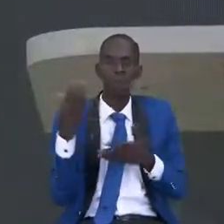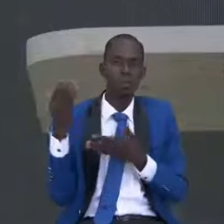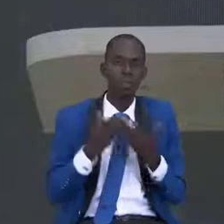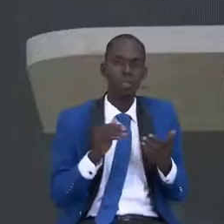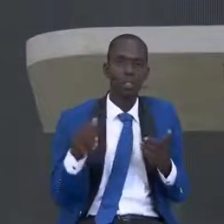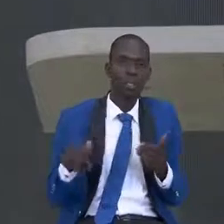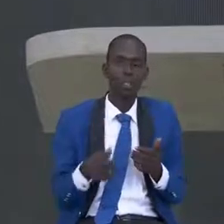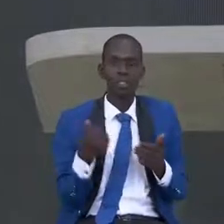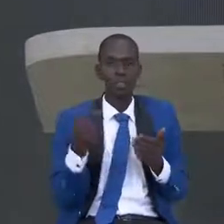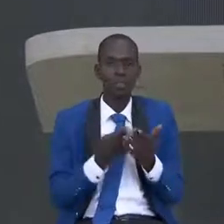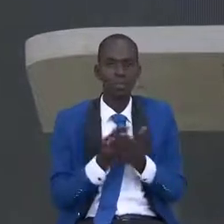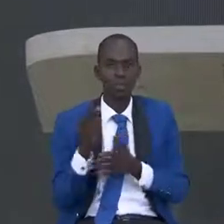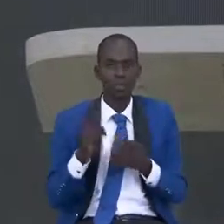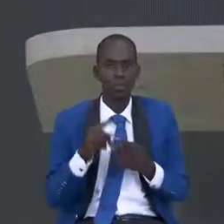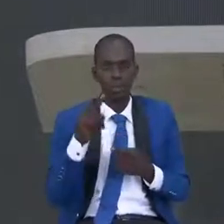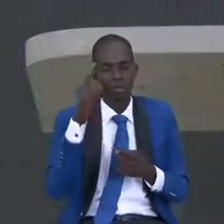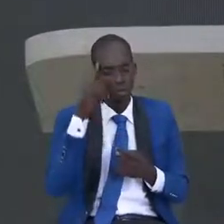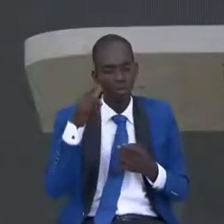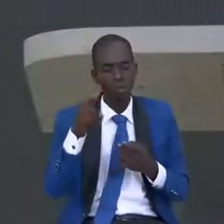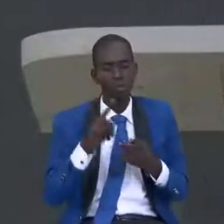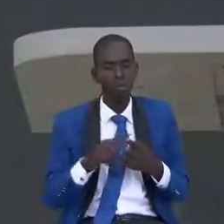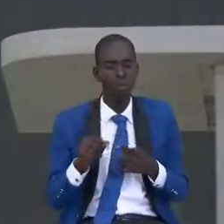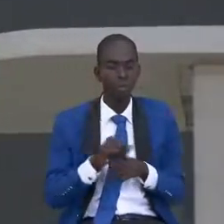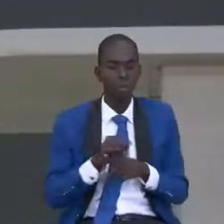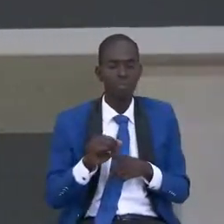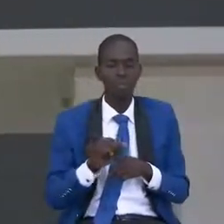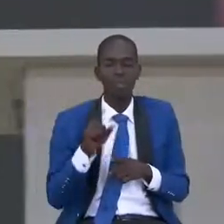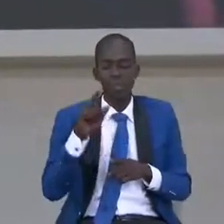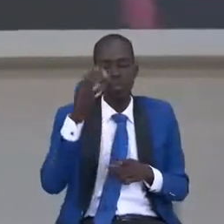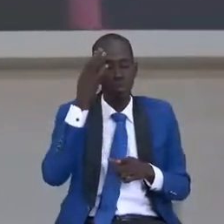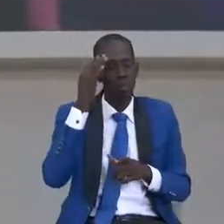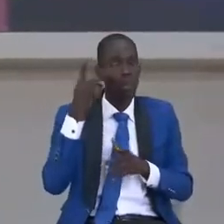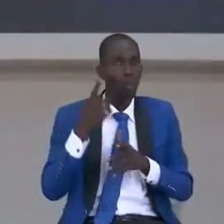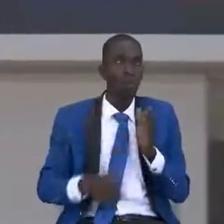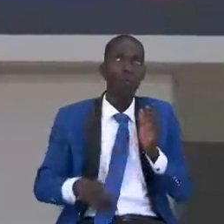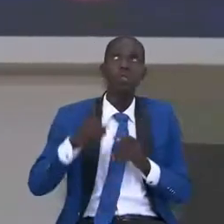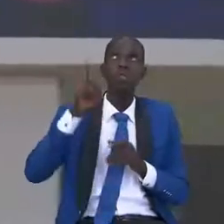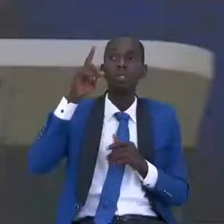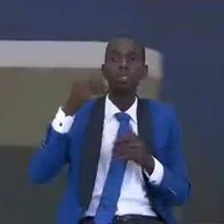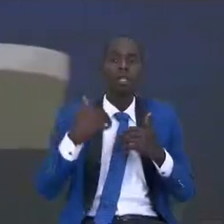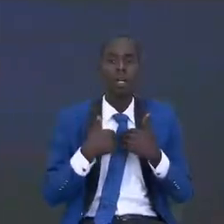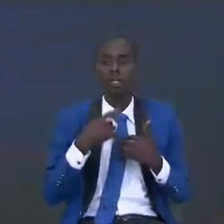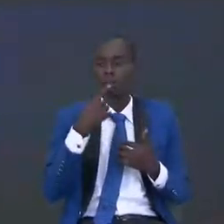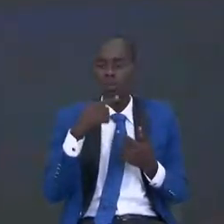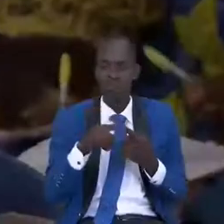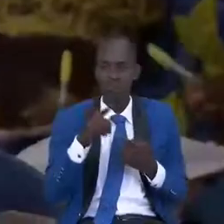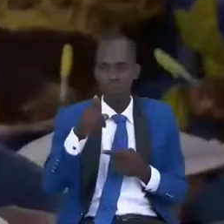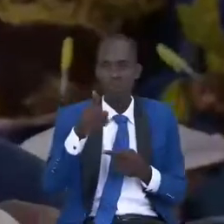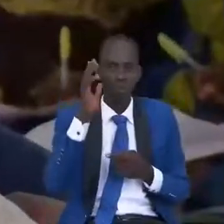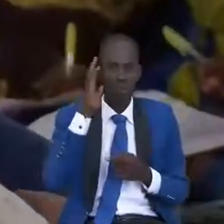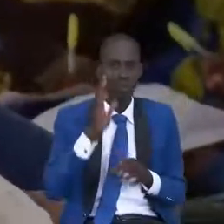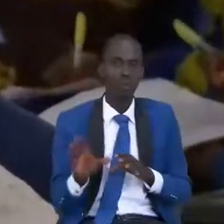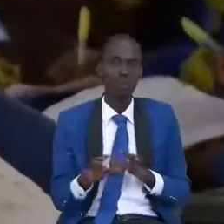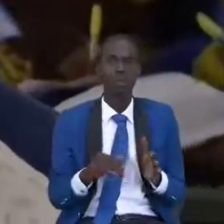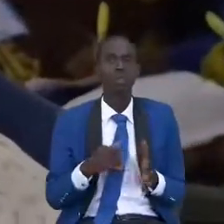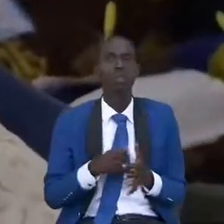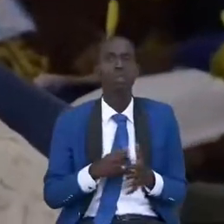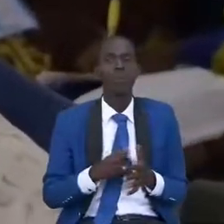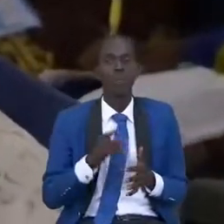une vérité sachant que tu ne peux pas pratiquer. Non, tu sais que ce qu'il t'a dit, tu le feras.